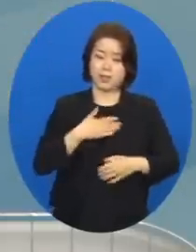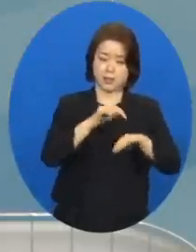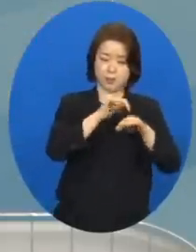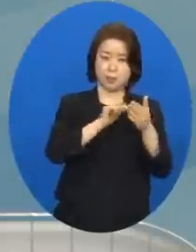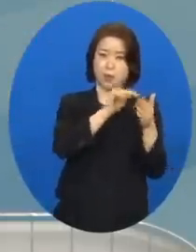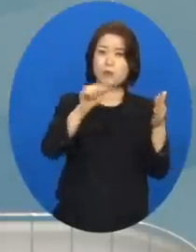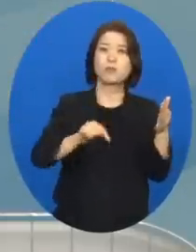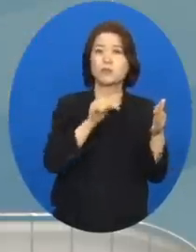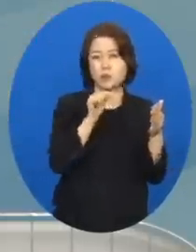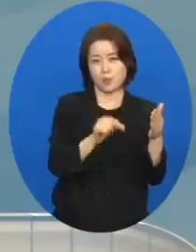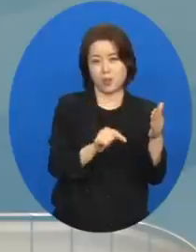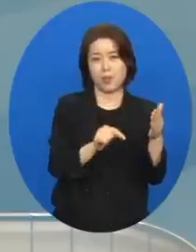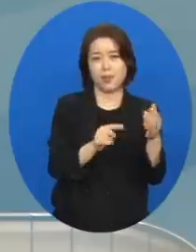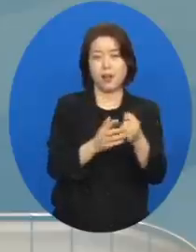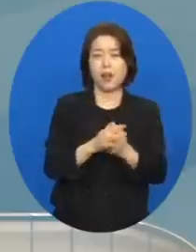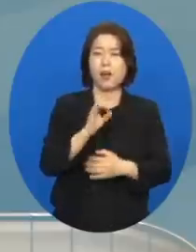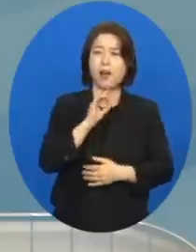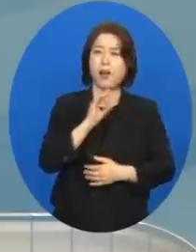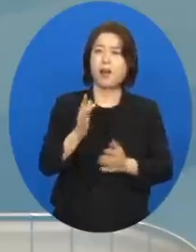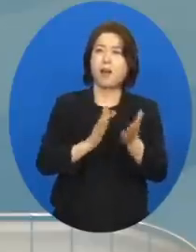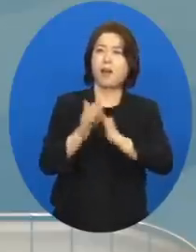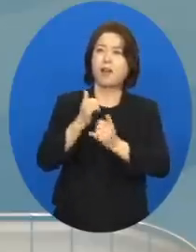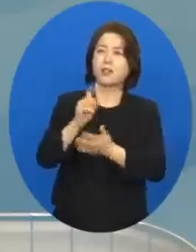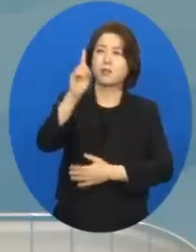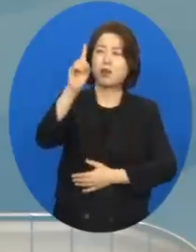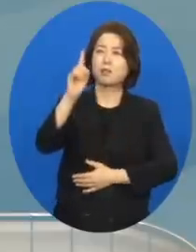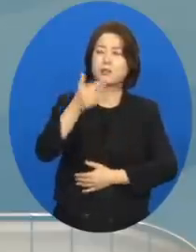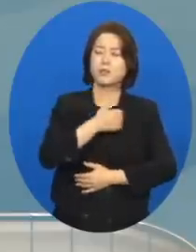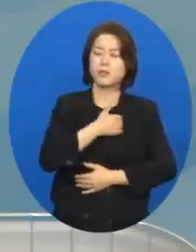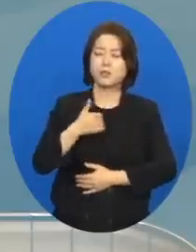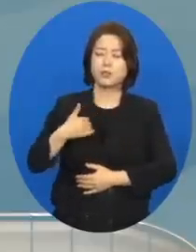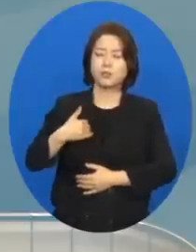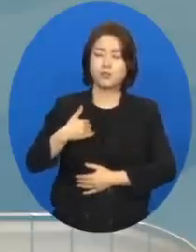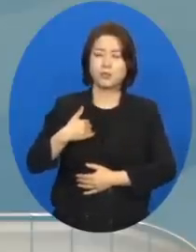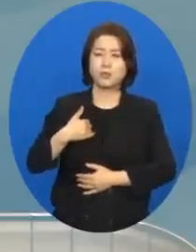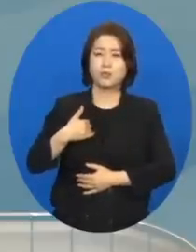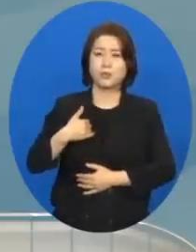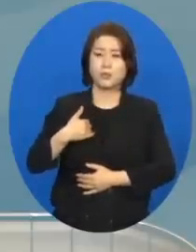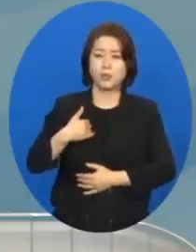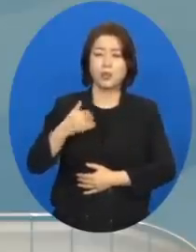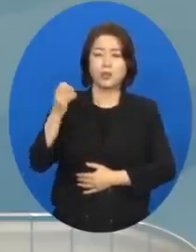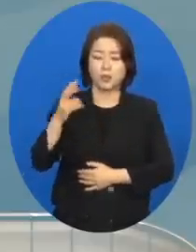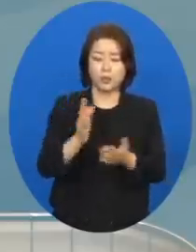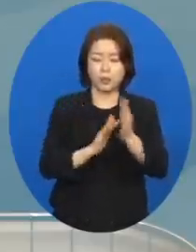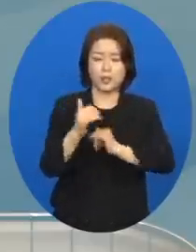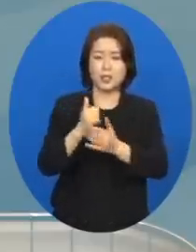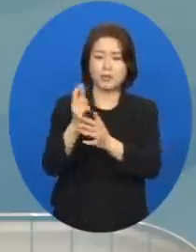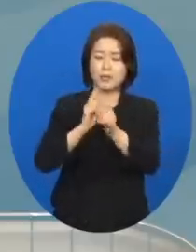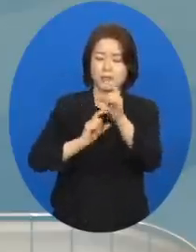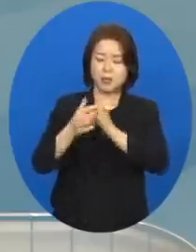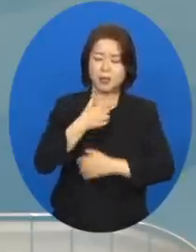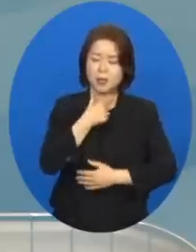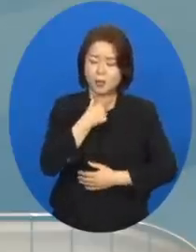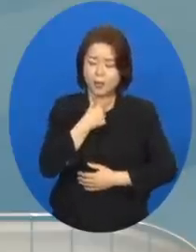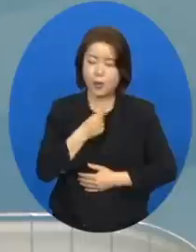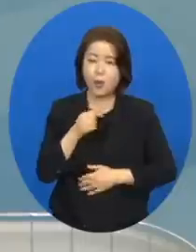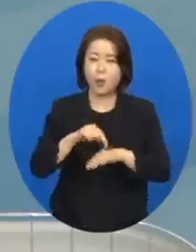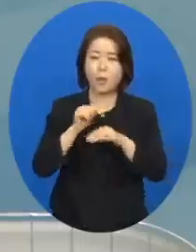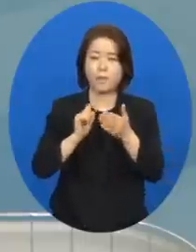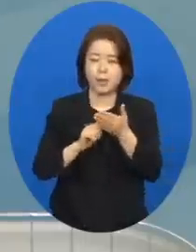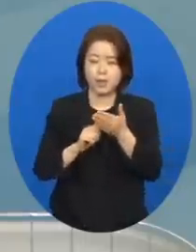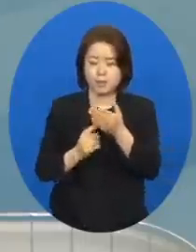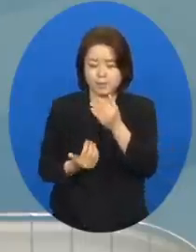마음속에 오직 예수님 한 분이면 충분한 믿음, 예수님을 더 갈망하는 마음의